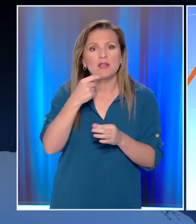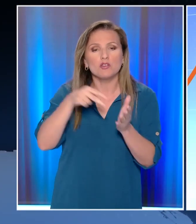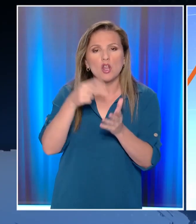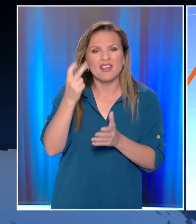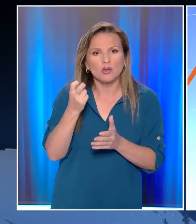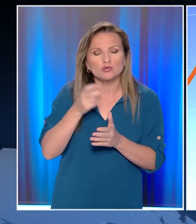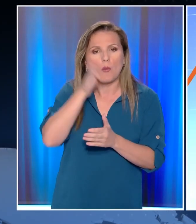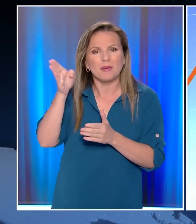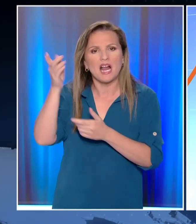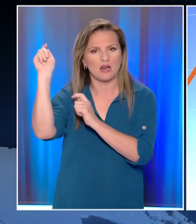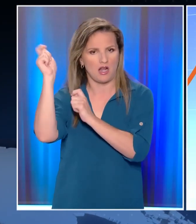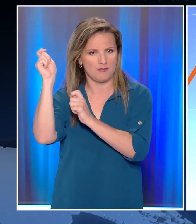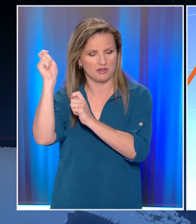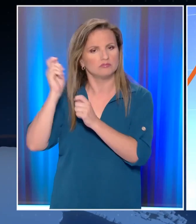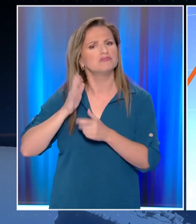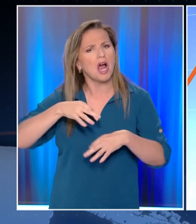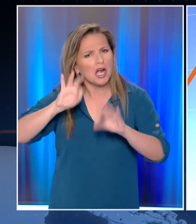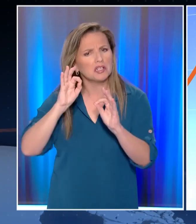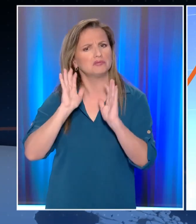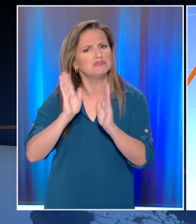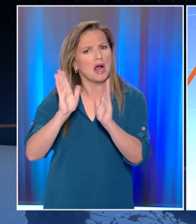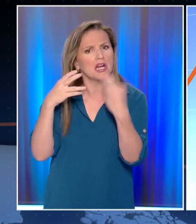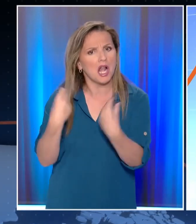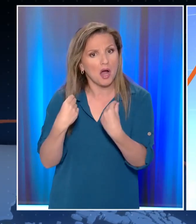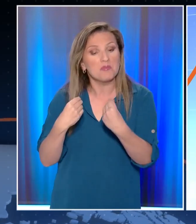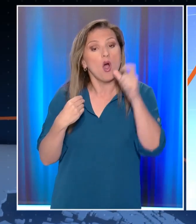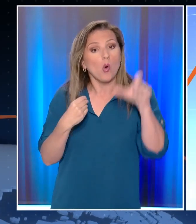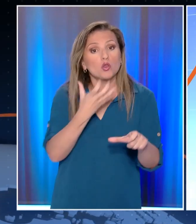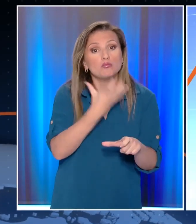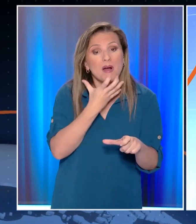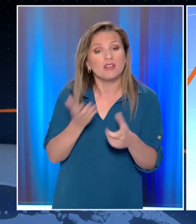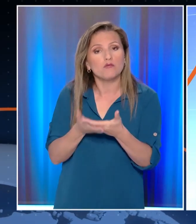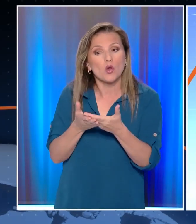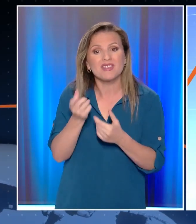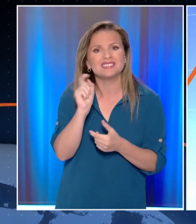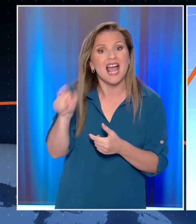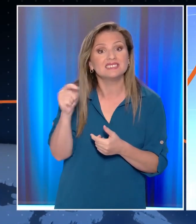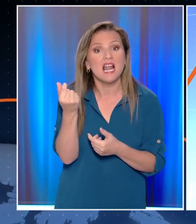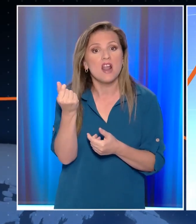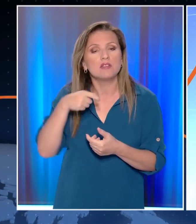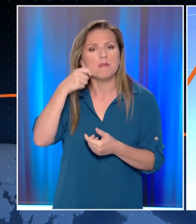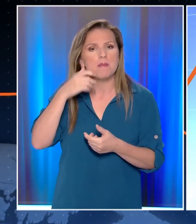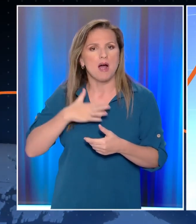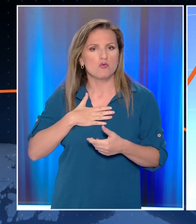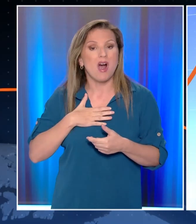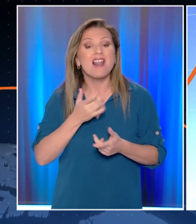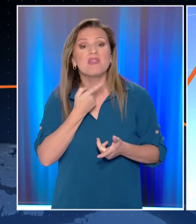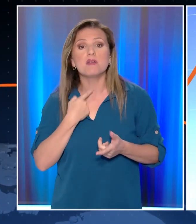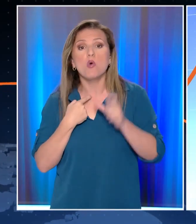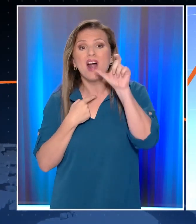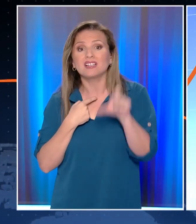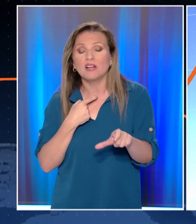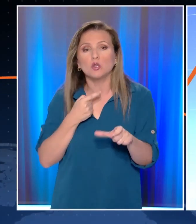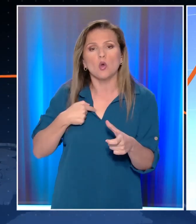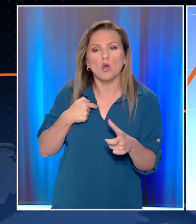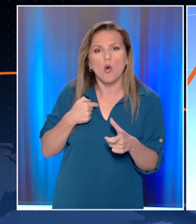στην Καλαμάτα και τα πράγματα πήγαιναν μια χαρά, όπως μου είχε πει, και βοηθούσε και οικονομικά τη μαμά μου. Αυτό που δεν μου άρεσε όμως ήταν ότι